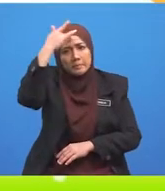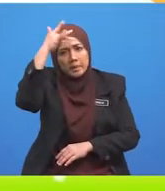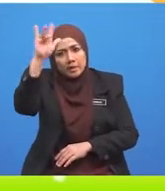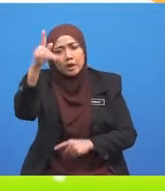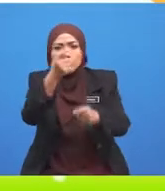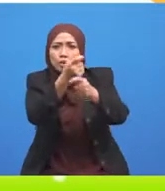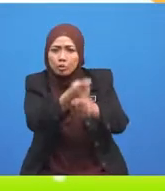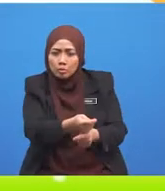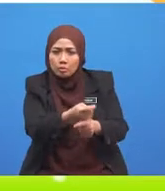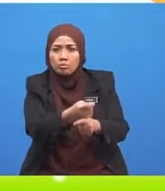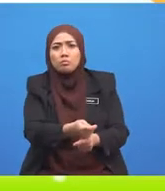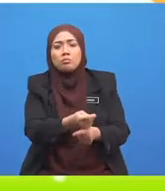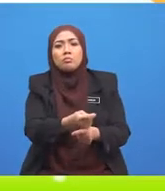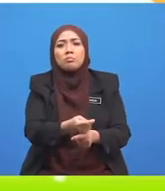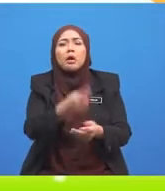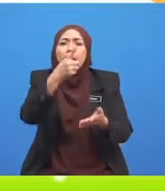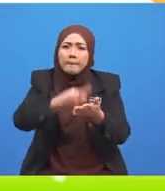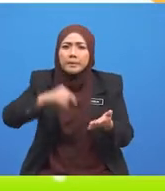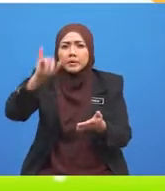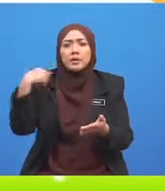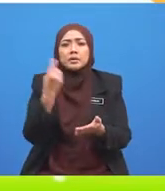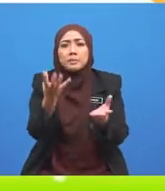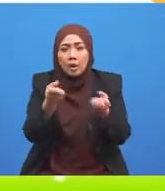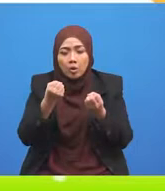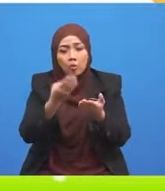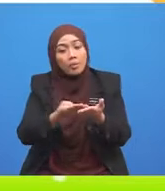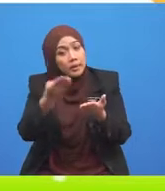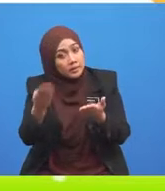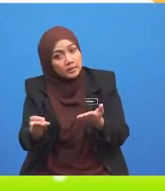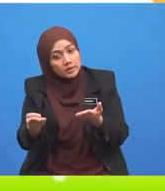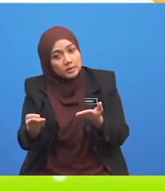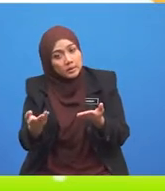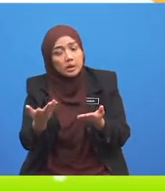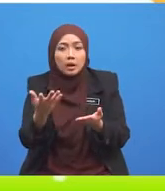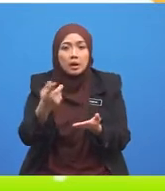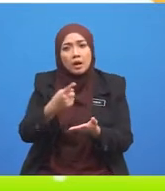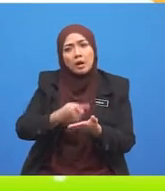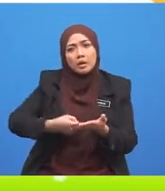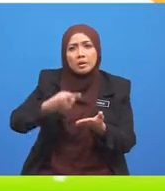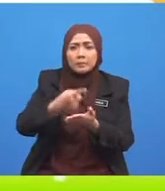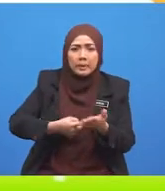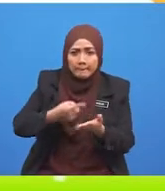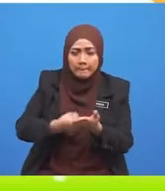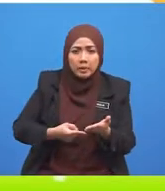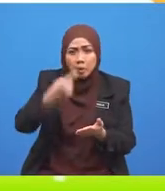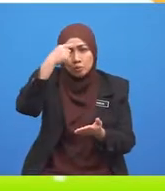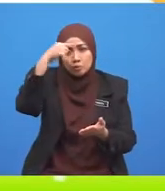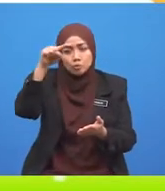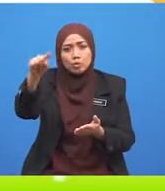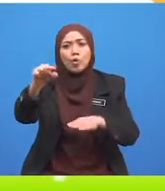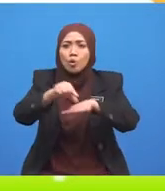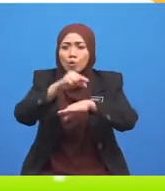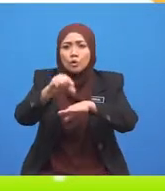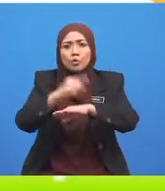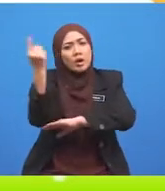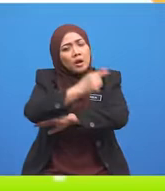menentukan perbelanjaan tersebut sama ada perbelanjaan untuk keperluan